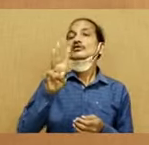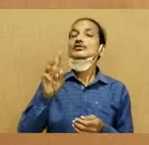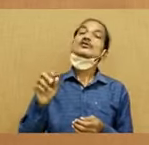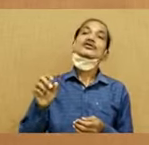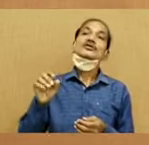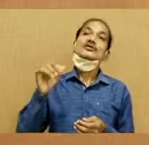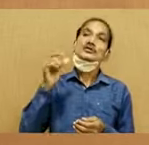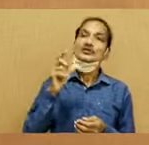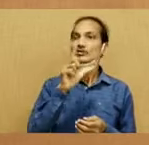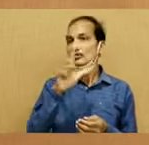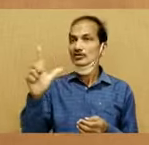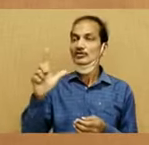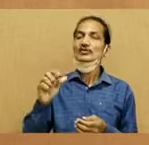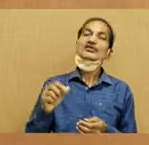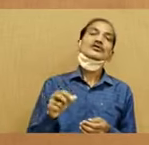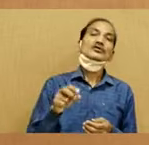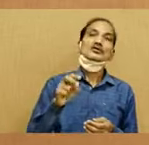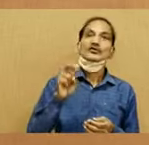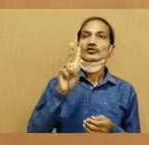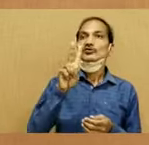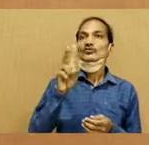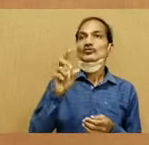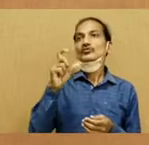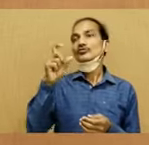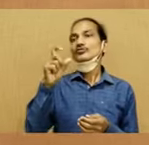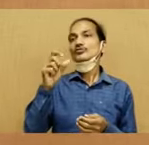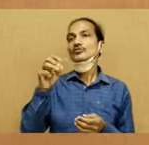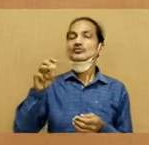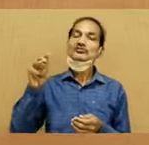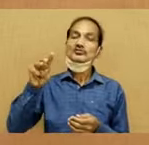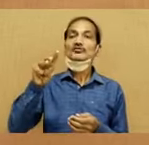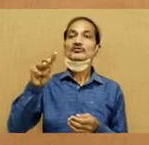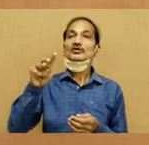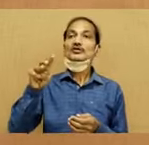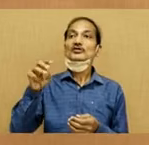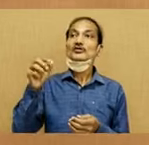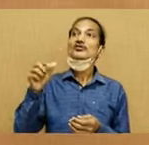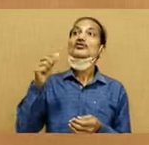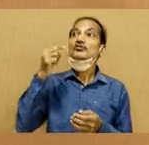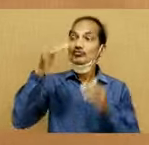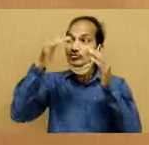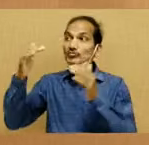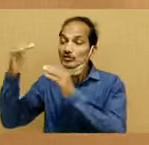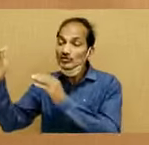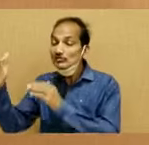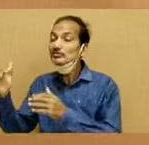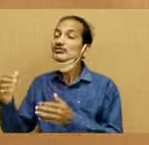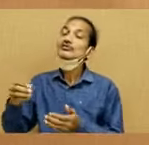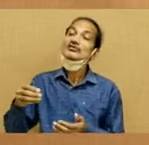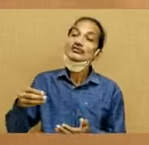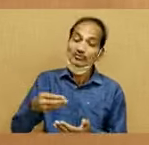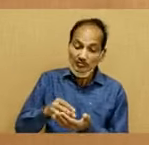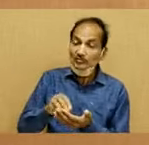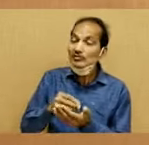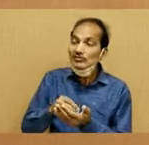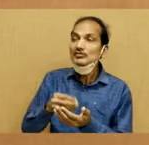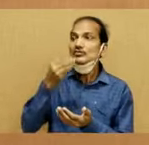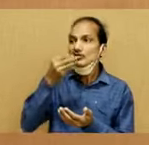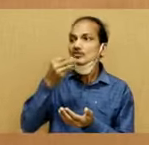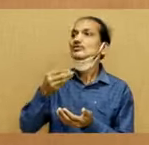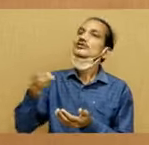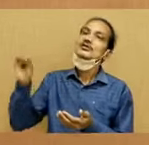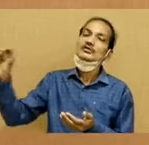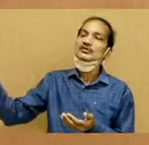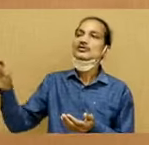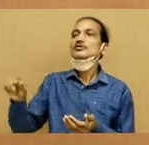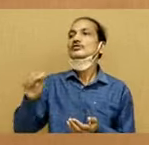3,27,942 ଜଣ ନିରାଶ୍ରୟ ଓ ଅସହାୟ ବ୍ୟକ୍ତିଙ୍କୁ ରନ୍ଧା ଖାଦ୍ୟ ଯୋଗାଇ ଦିଆଯାଇଛି। ସେହିପରି 113 ପୌରାଞ୍ଚଳରେ